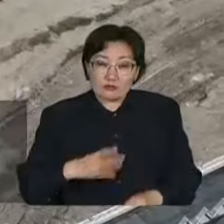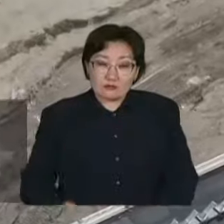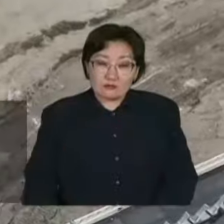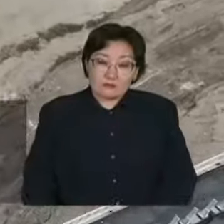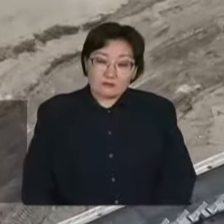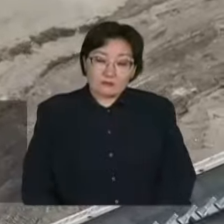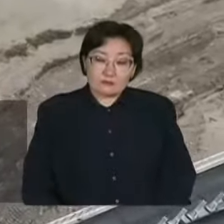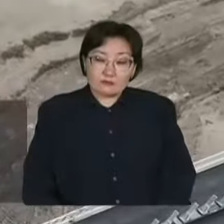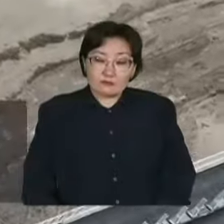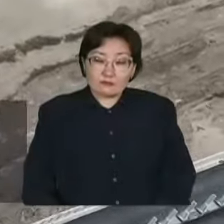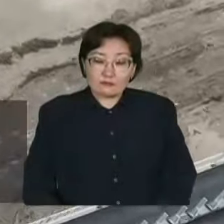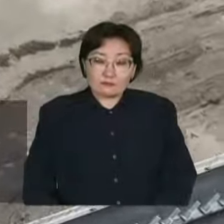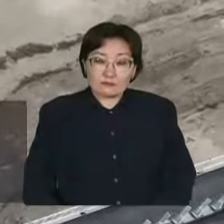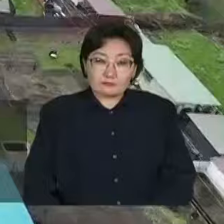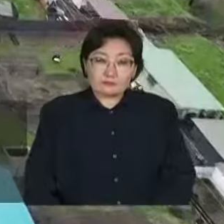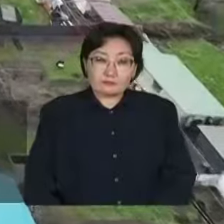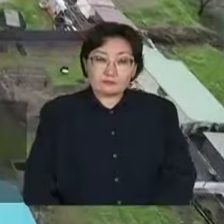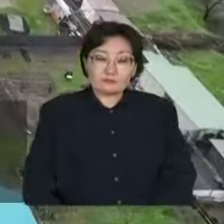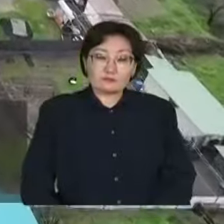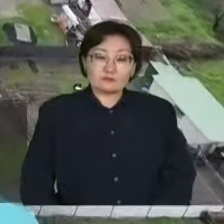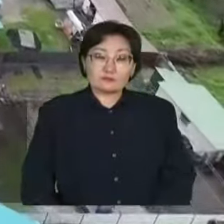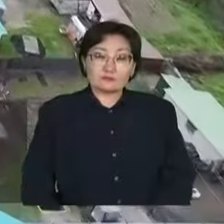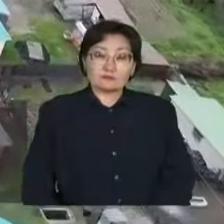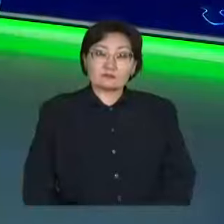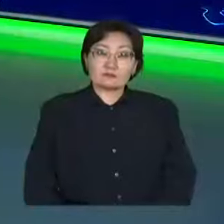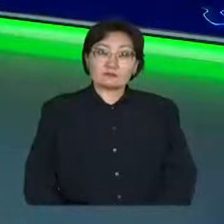Пернебек, Сағынғали Мұңайтпасов, Алматы телеарнасы, Алматы облысы.